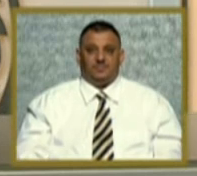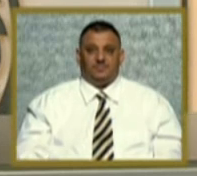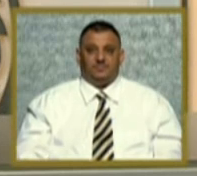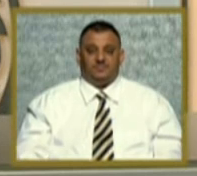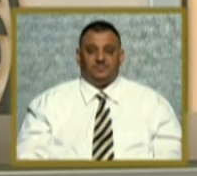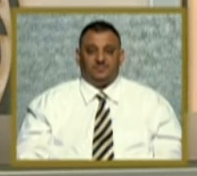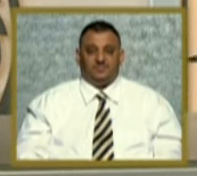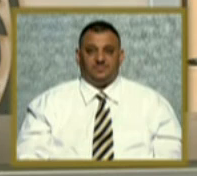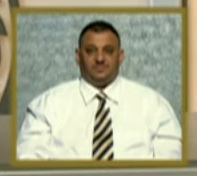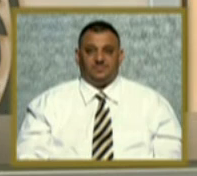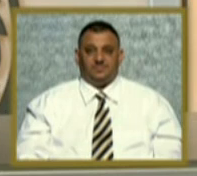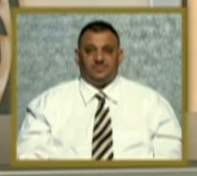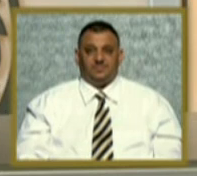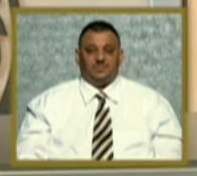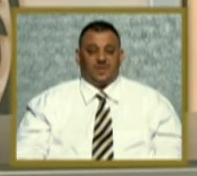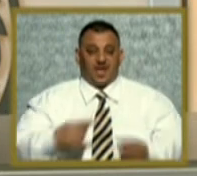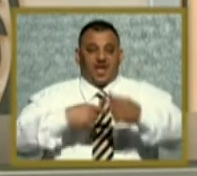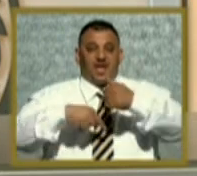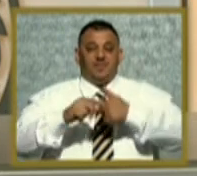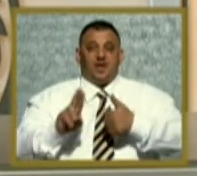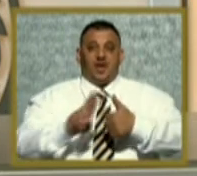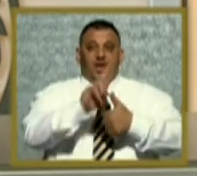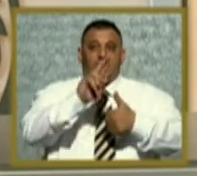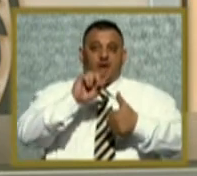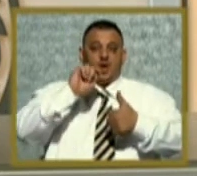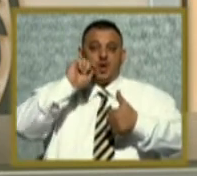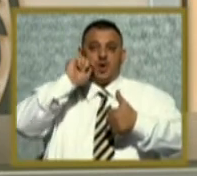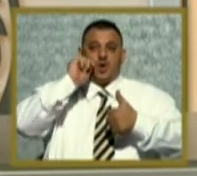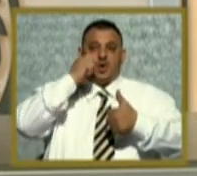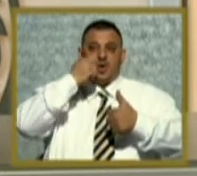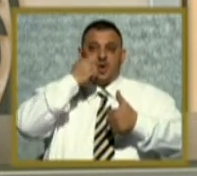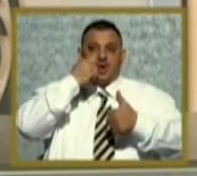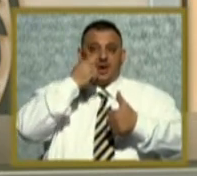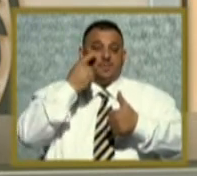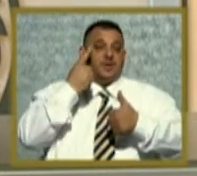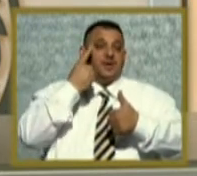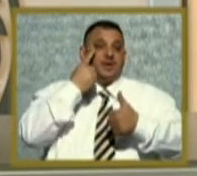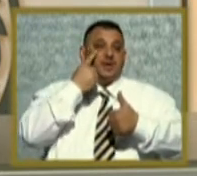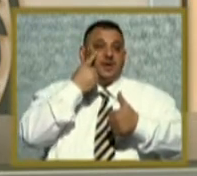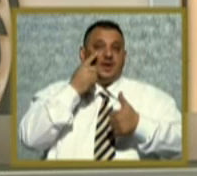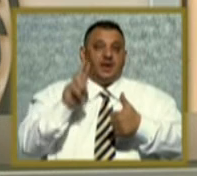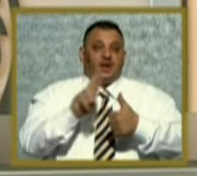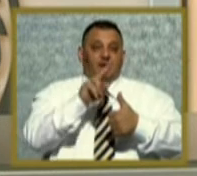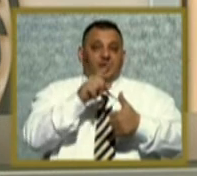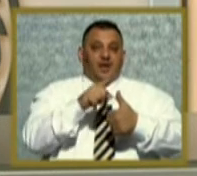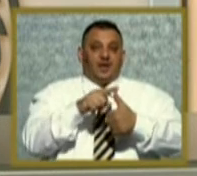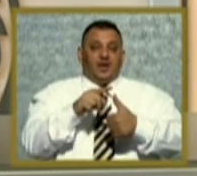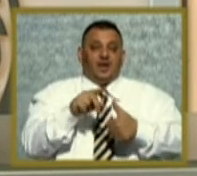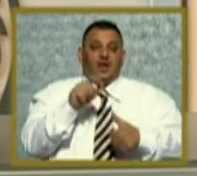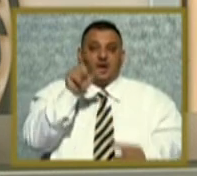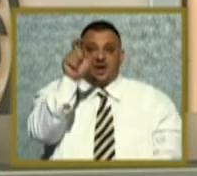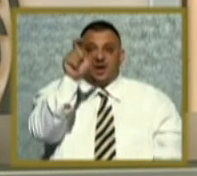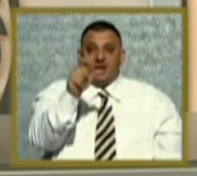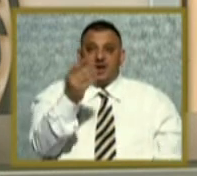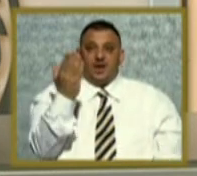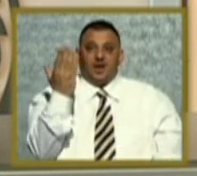طيب طيب أرجع للأسئلة. عندي الأخ عبد الله من العين بارك الله فيه، يقول بأن شخص يعني سبق